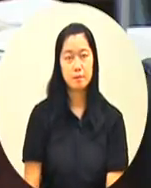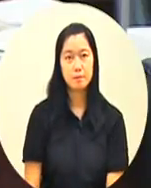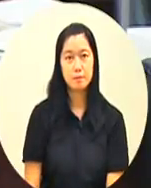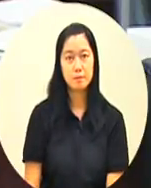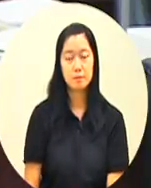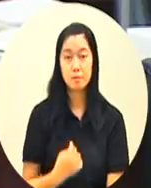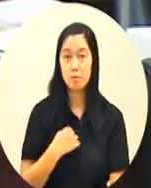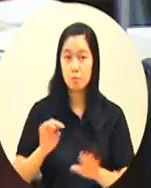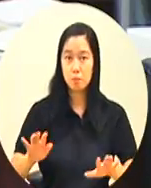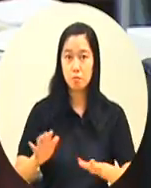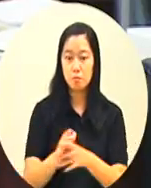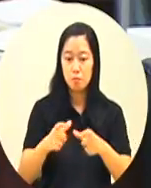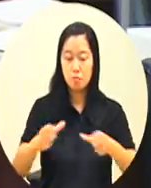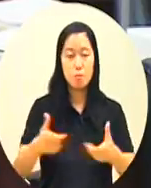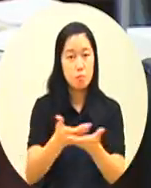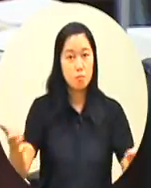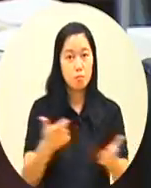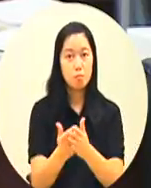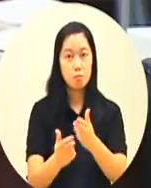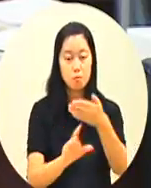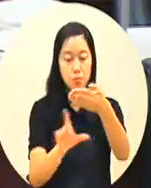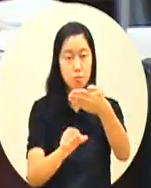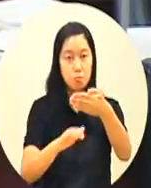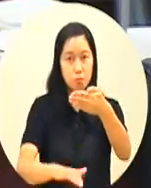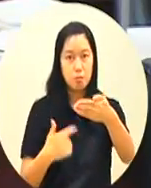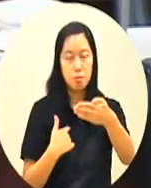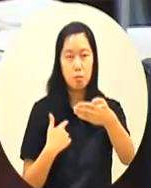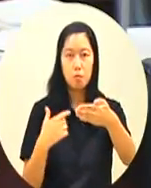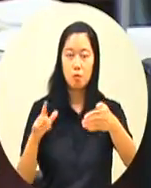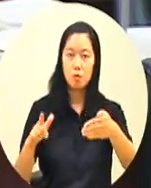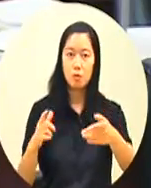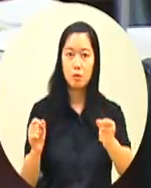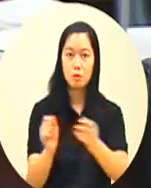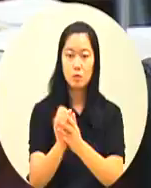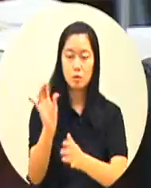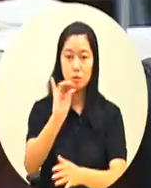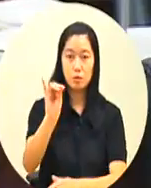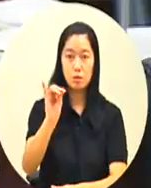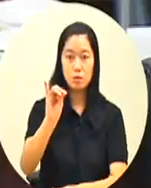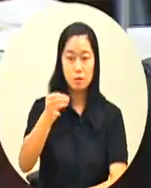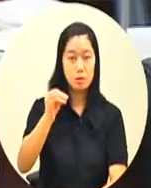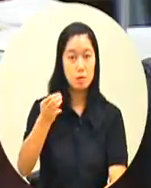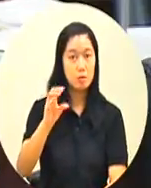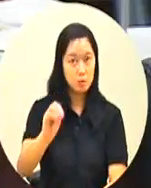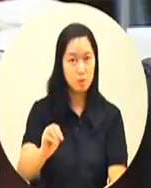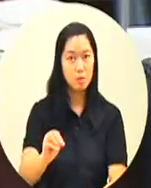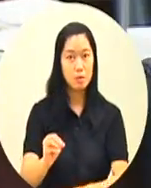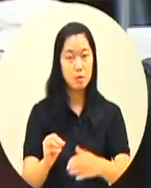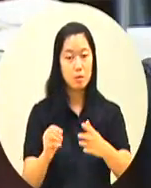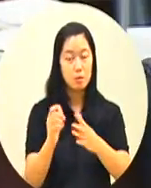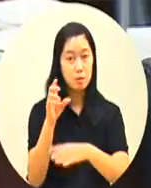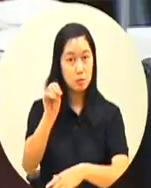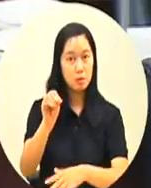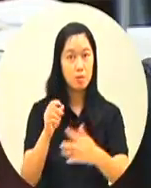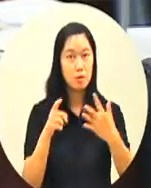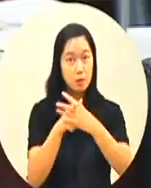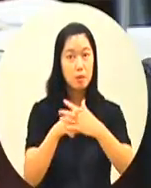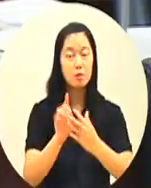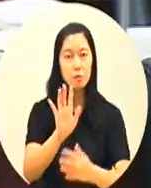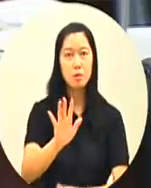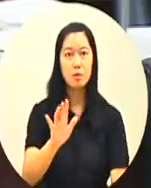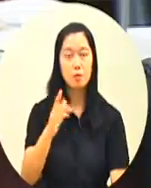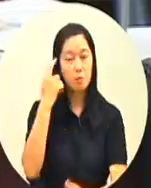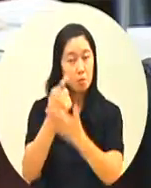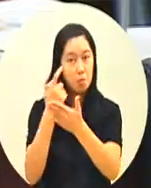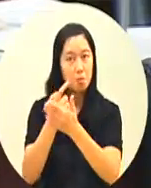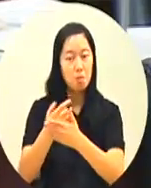我们现在的发卡量到九月份其实已经突破了1000万张，实在是非常不容易啦。那每天这样子